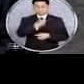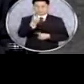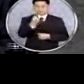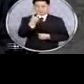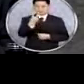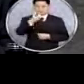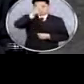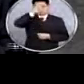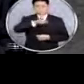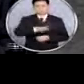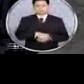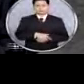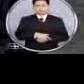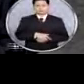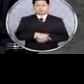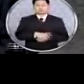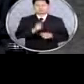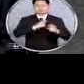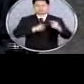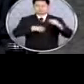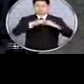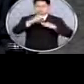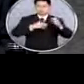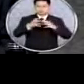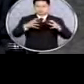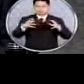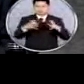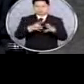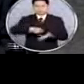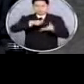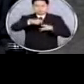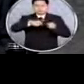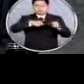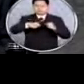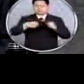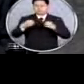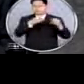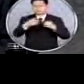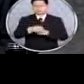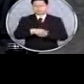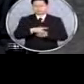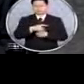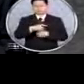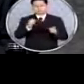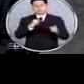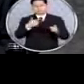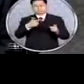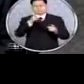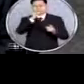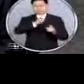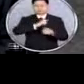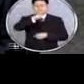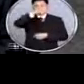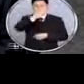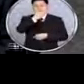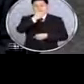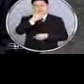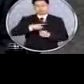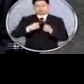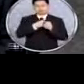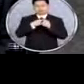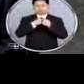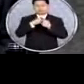的 bipartisan 的这些共同的一些主张和做法，而不要在这个方面为政党的利益在那